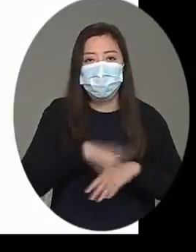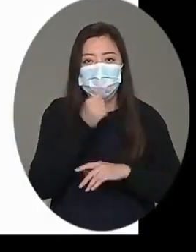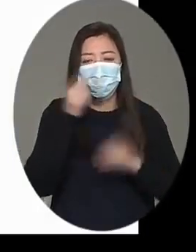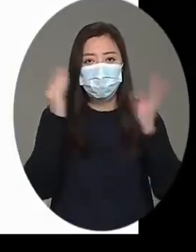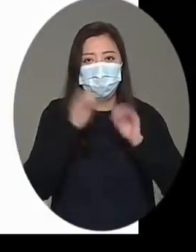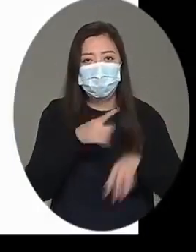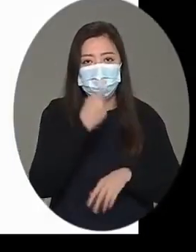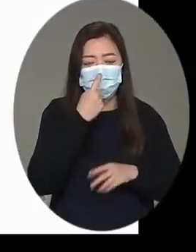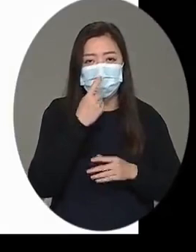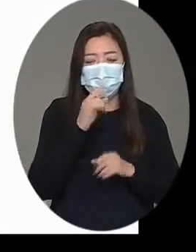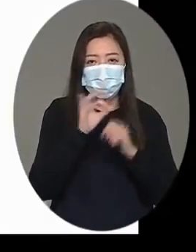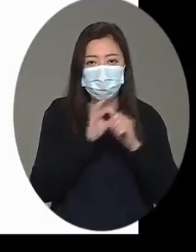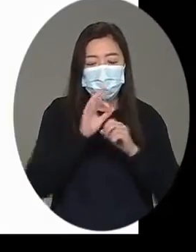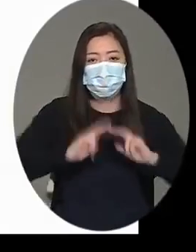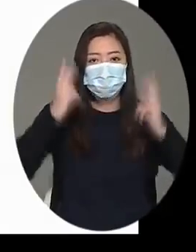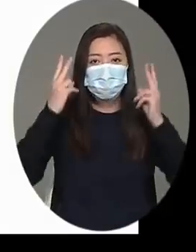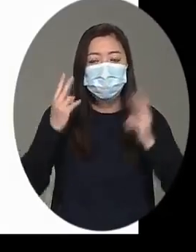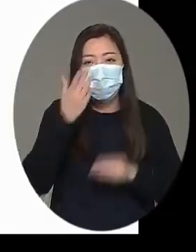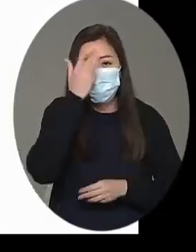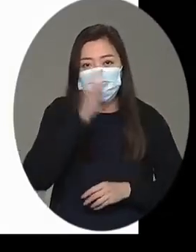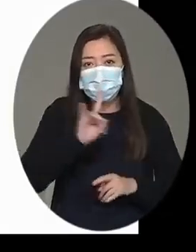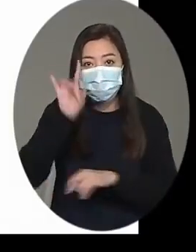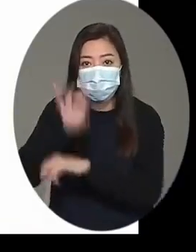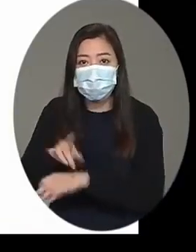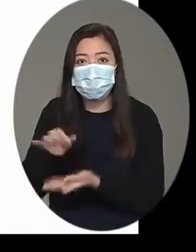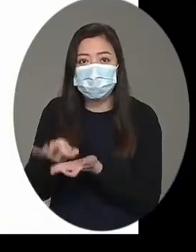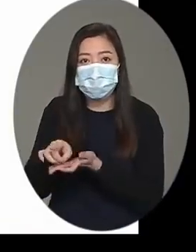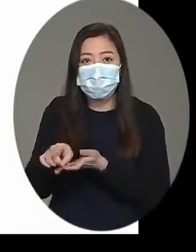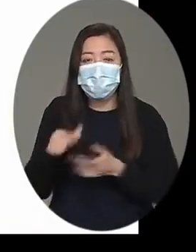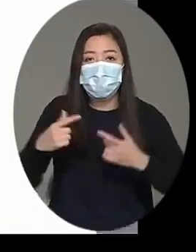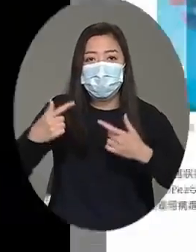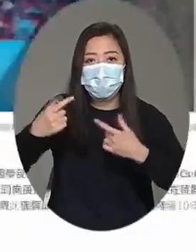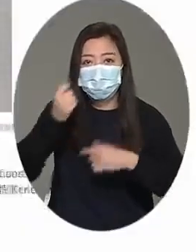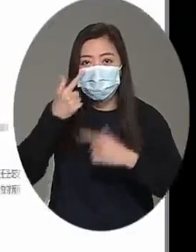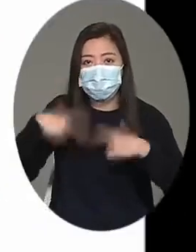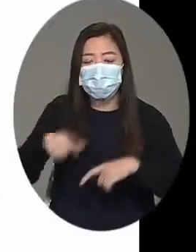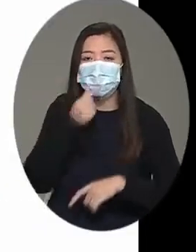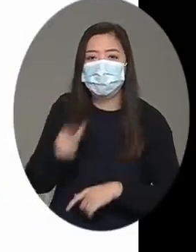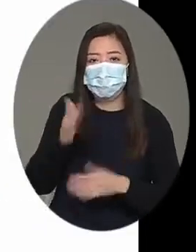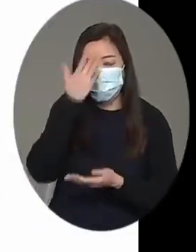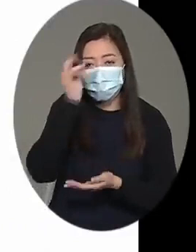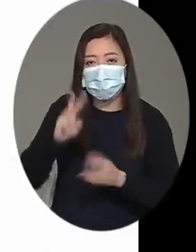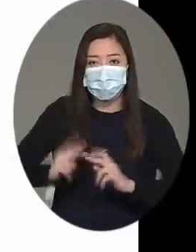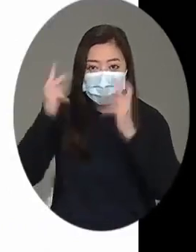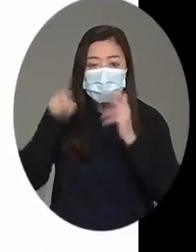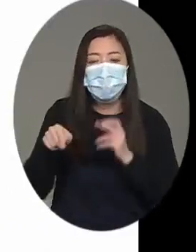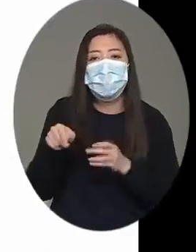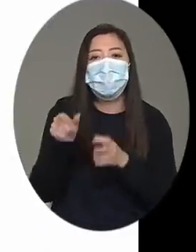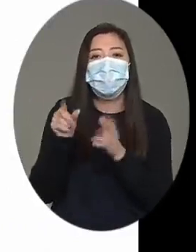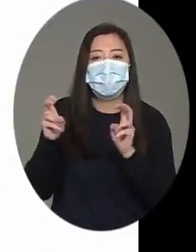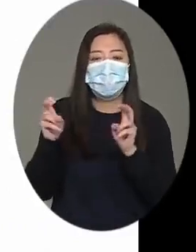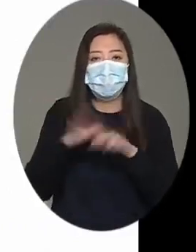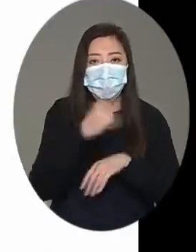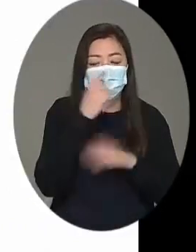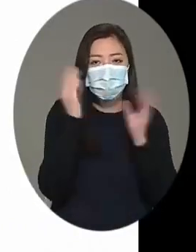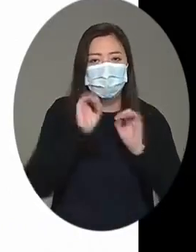變種病毒，甚至是以最先發現變種病毒的肯特郡來叫肯特郡變種病毒，連英國媒